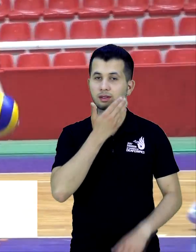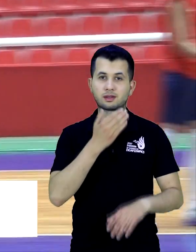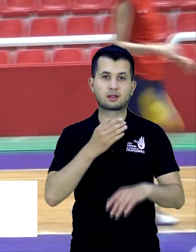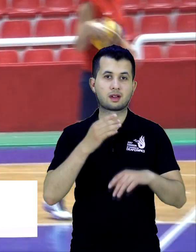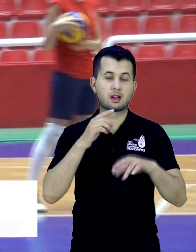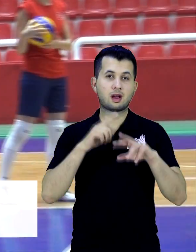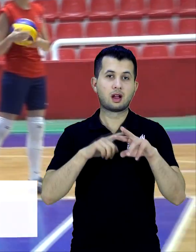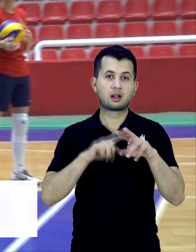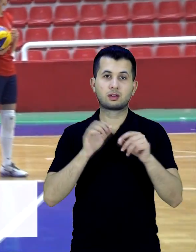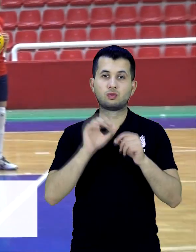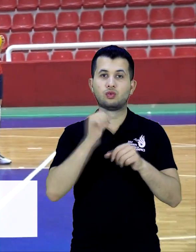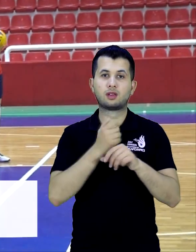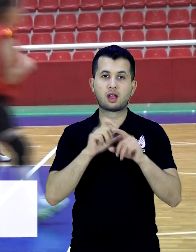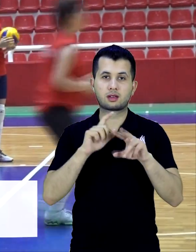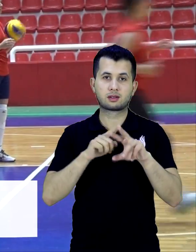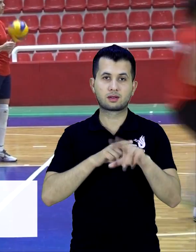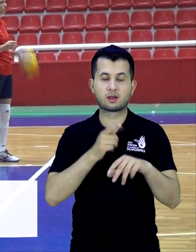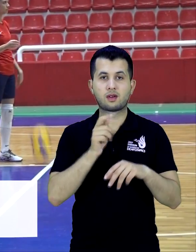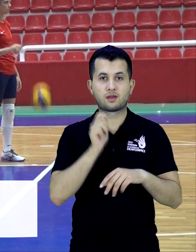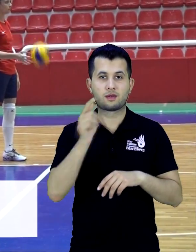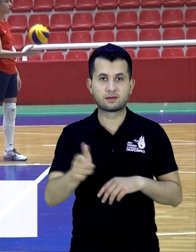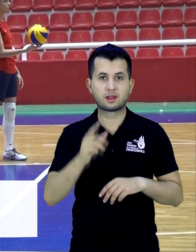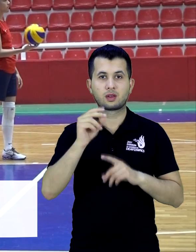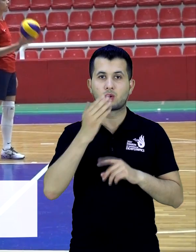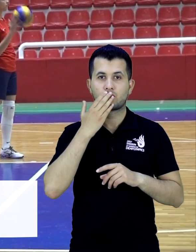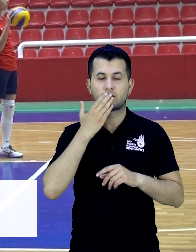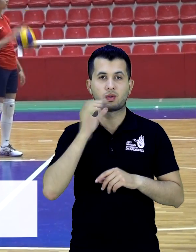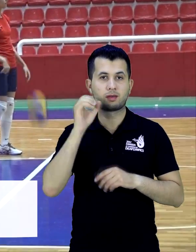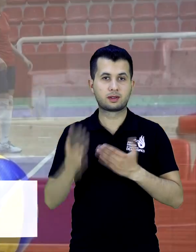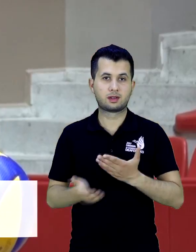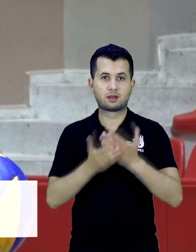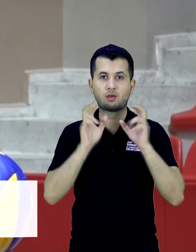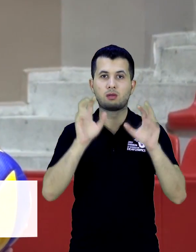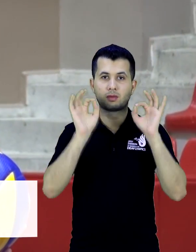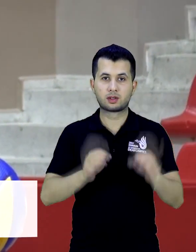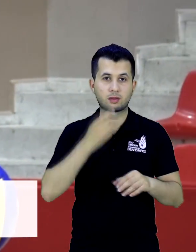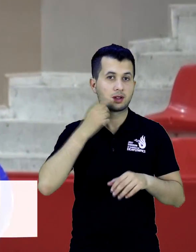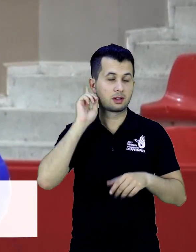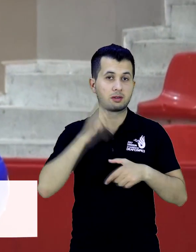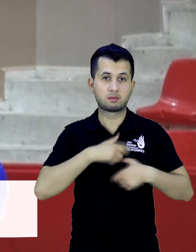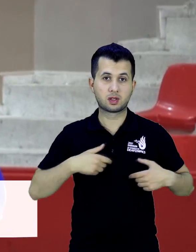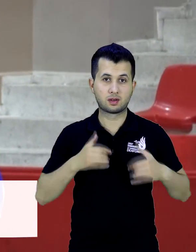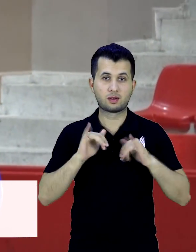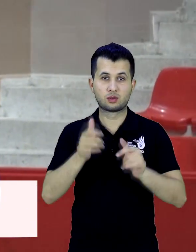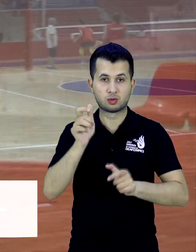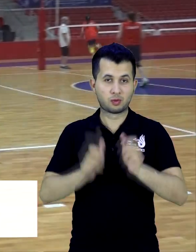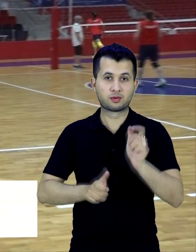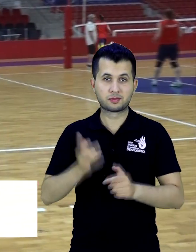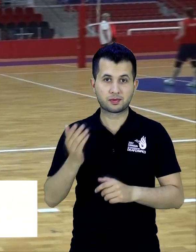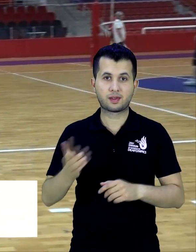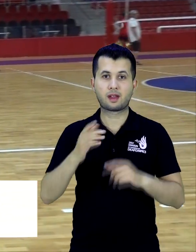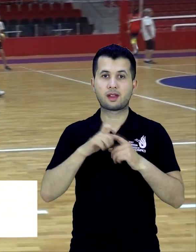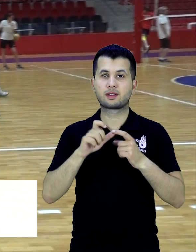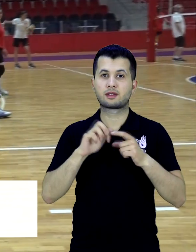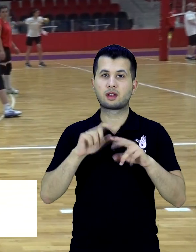Tokat'ın Akbuğday köyünde ilkokul öğretmeninin desteğiyle voleybola başlayan işitme engelli milli sporcu Esra Genç,